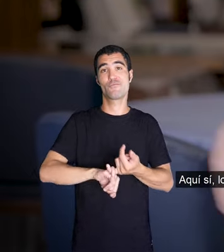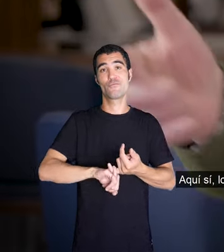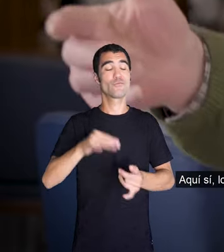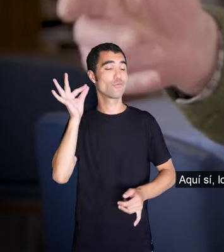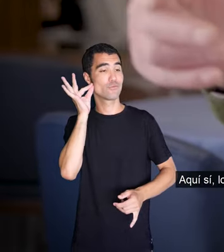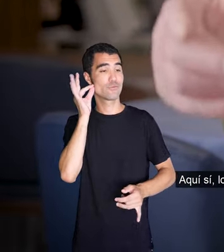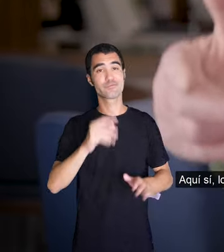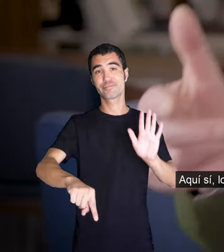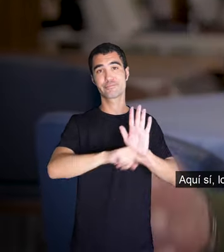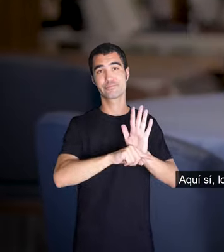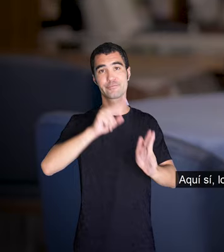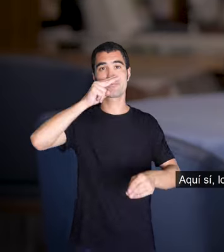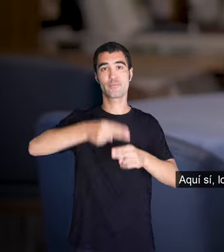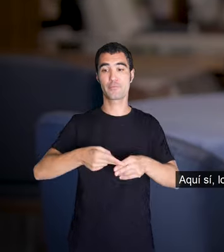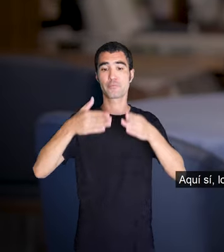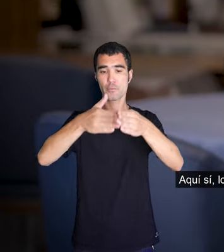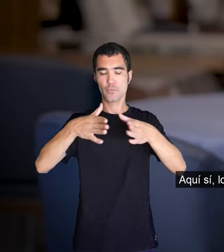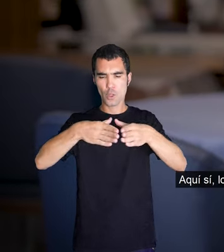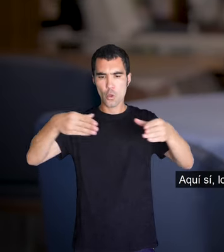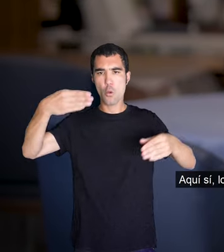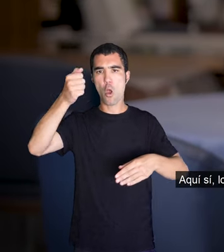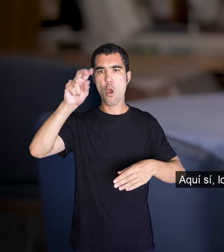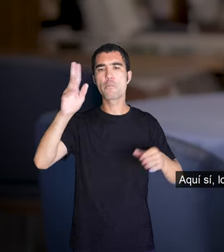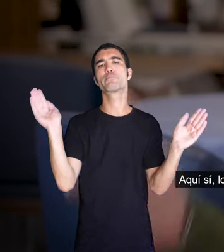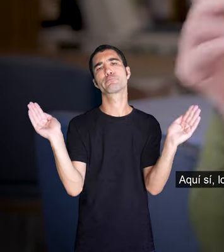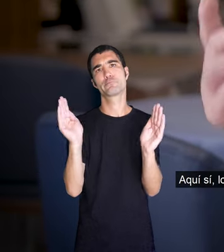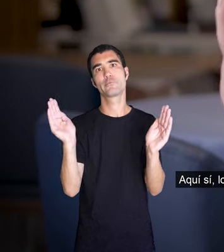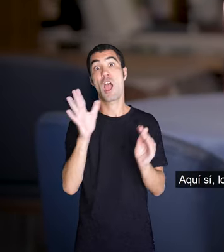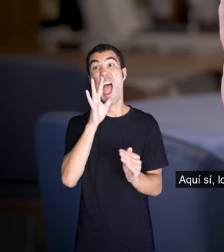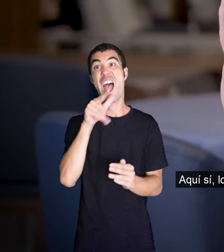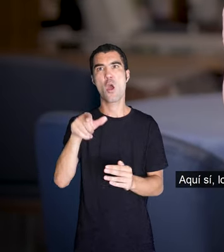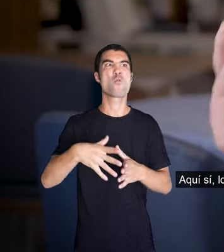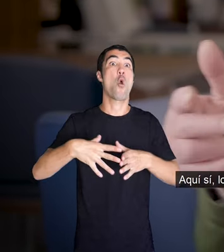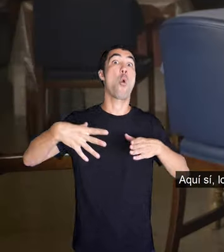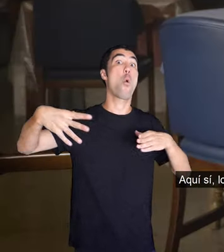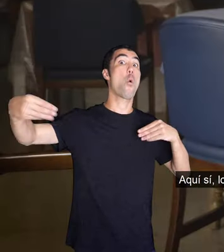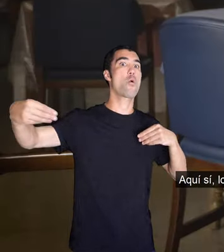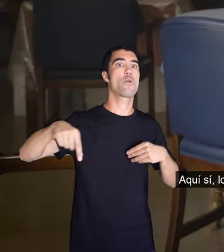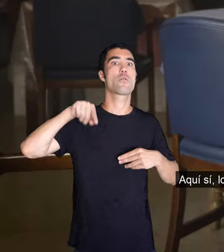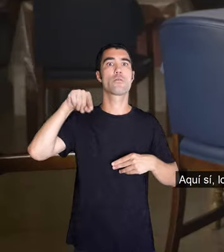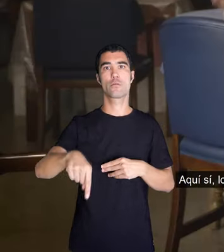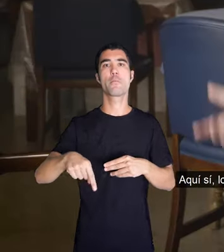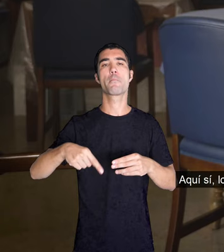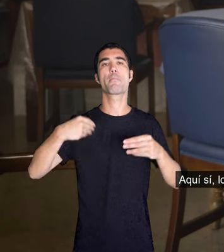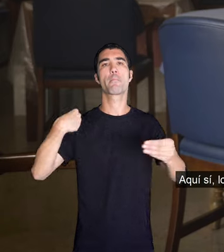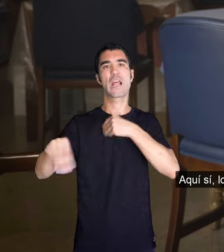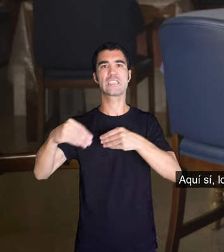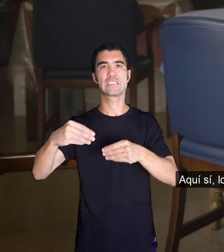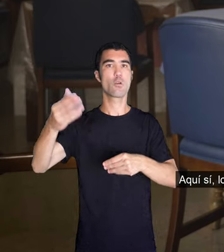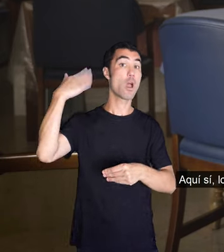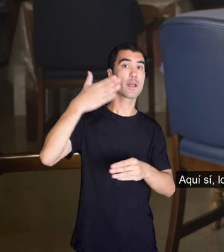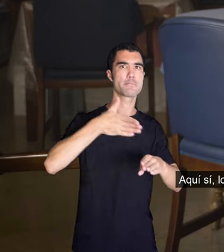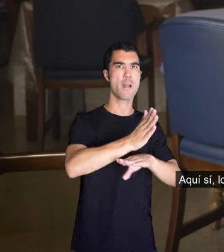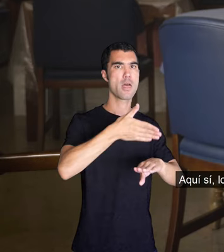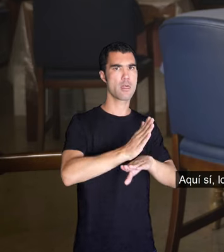Aquí, els bous, sí, eren petits, les barques. Ara són grossos. Són de plàstic i antes eren de